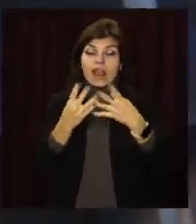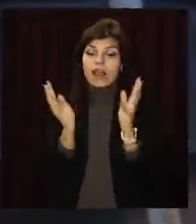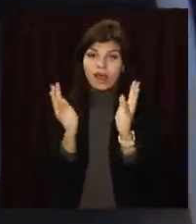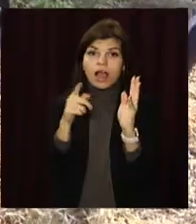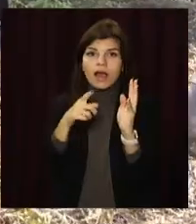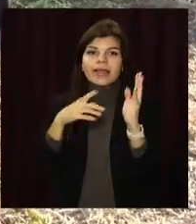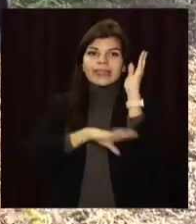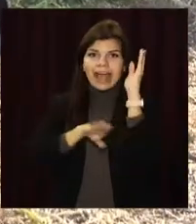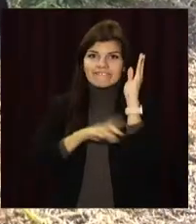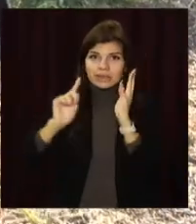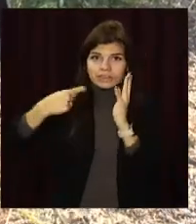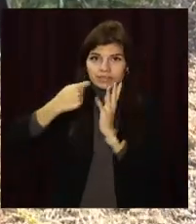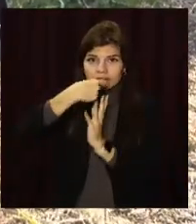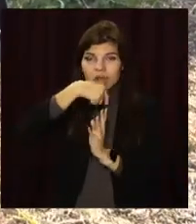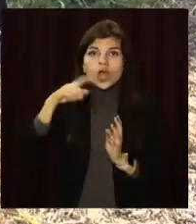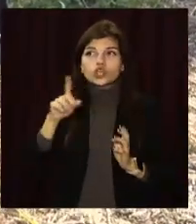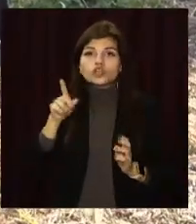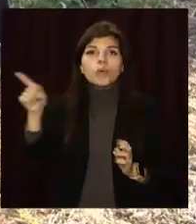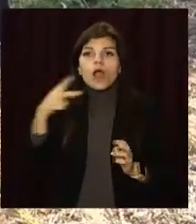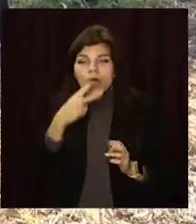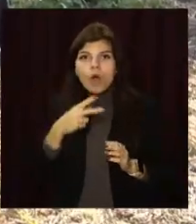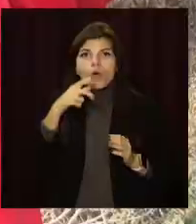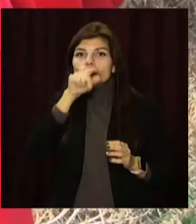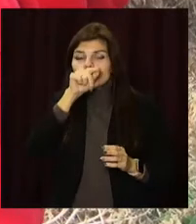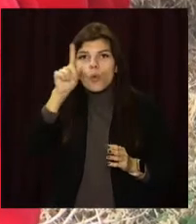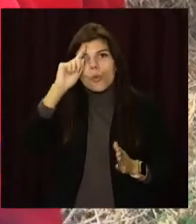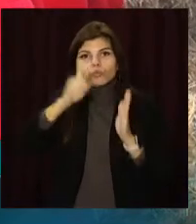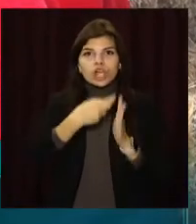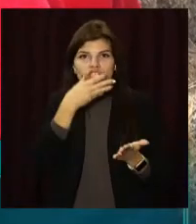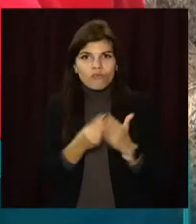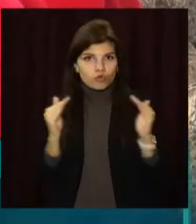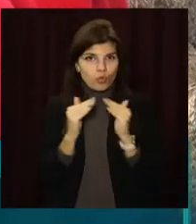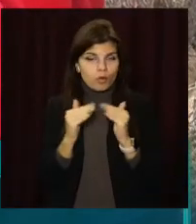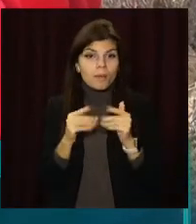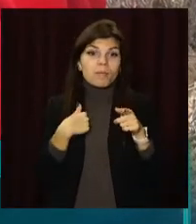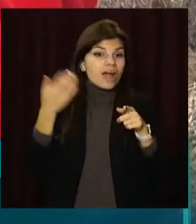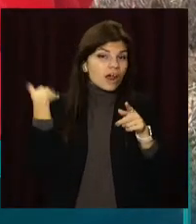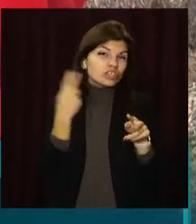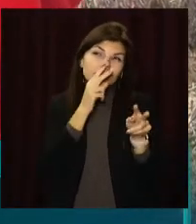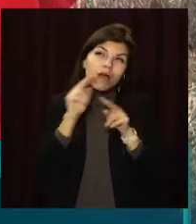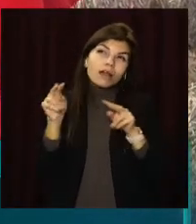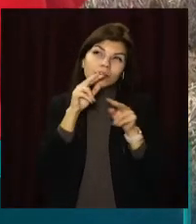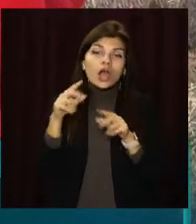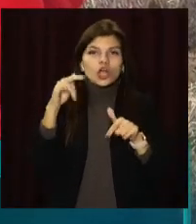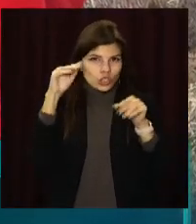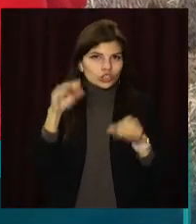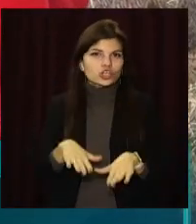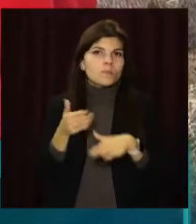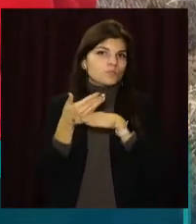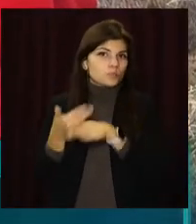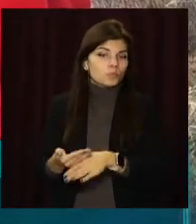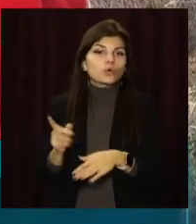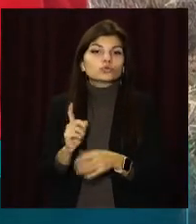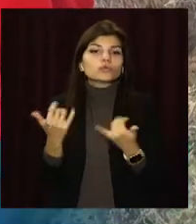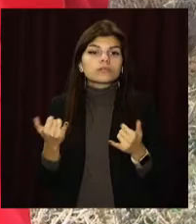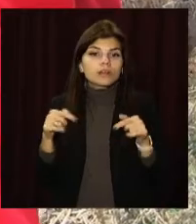лозу. Пояснюють, аби навесні лелеки впізнали домівку. Ми раніше спостерігали за ними, тепер ми вирішили їм допомогти, що на